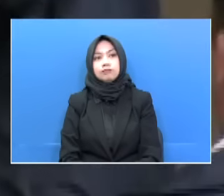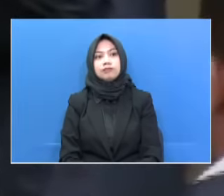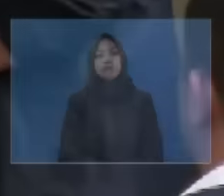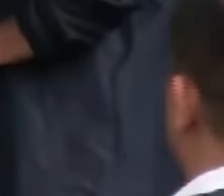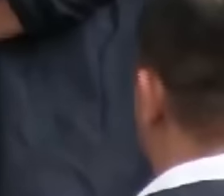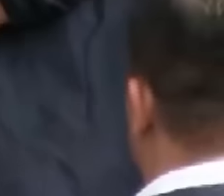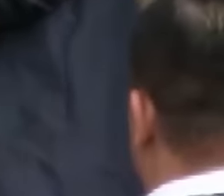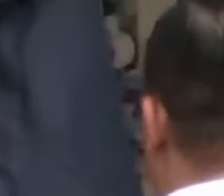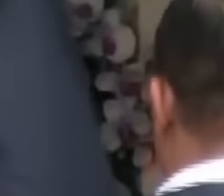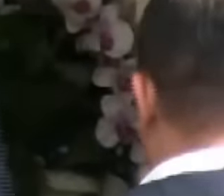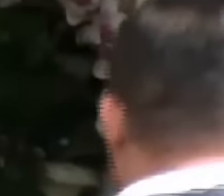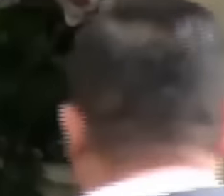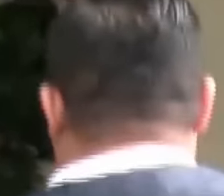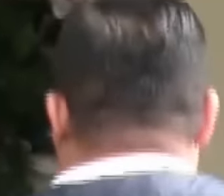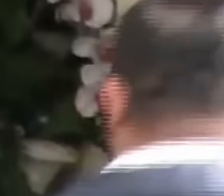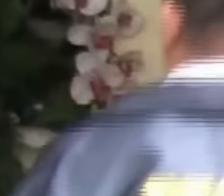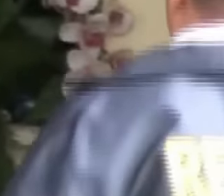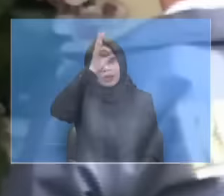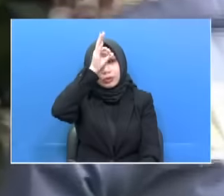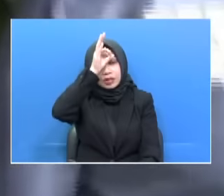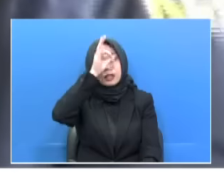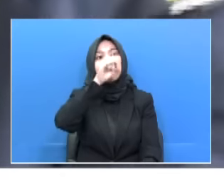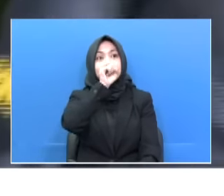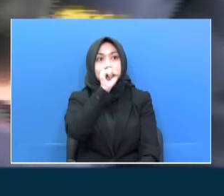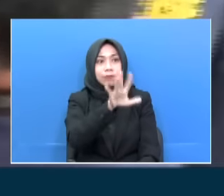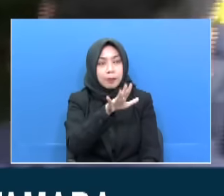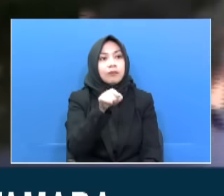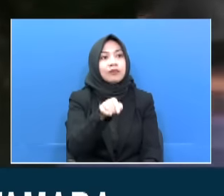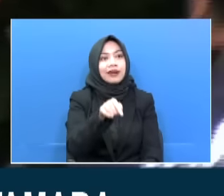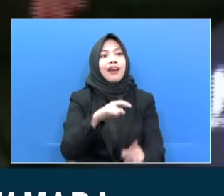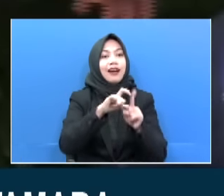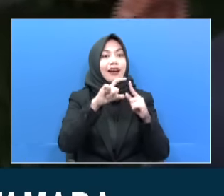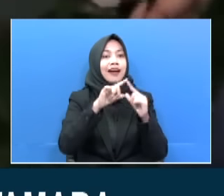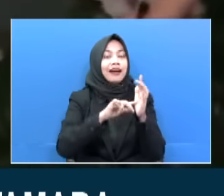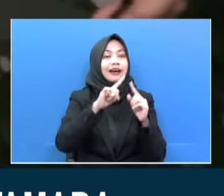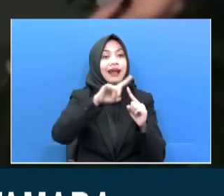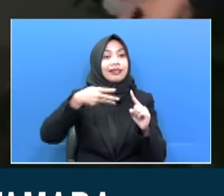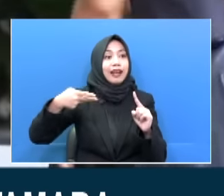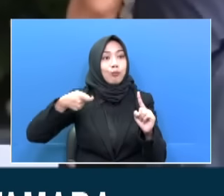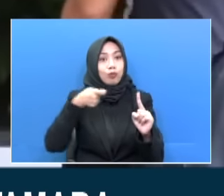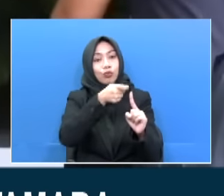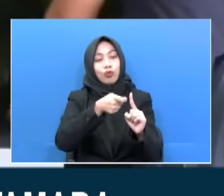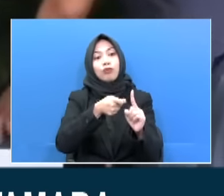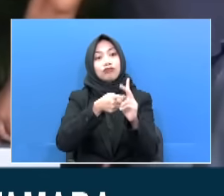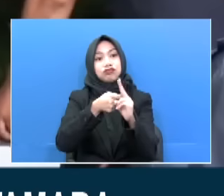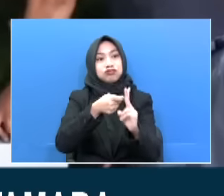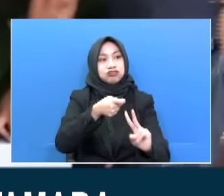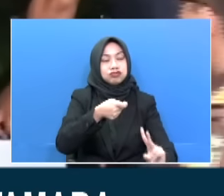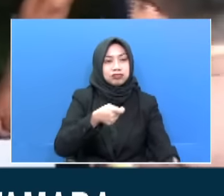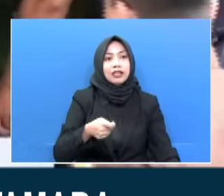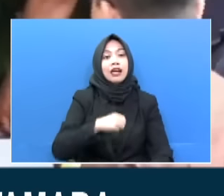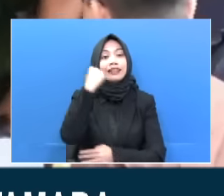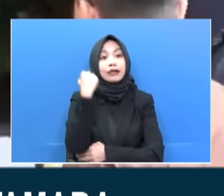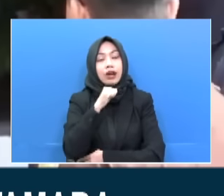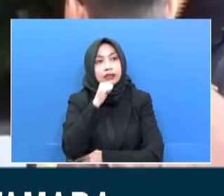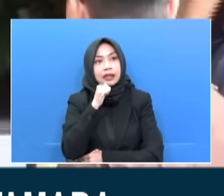berencana polisi menggelar rekonstruksi untuk mengusut kasus pembunuhan Dante anak artis Tamara tiasmara yang dibunuh kekasih Tamara